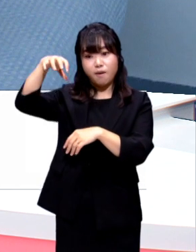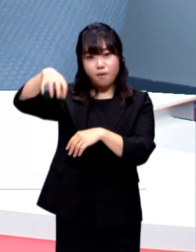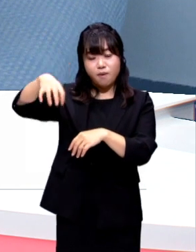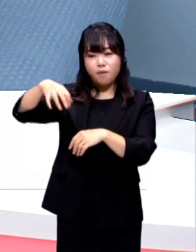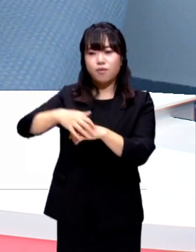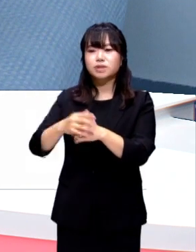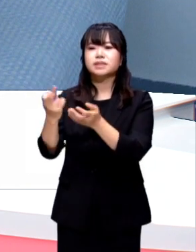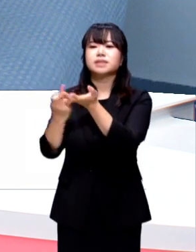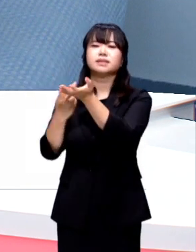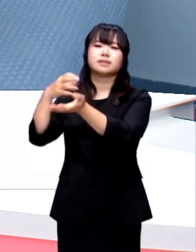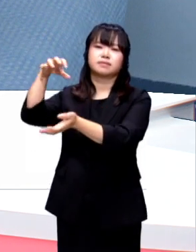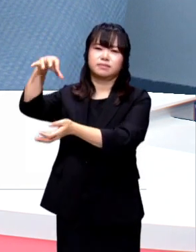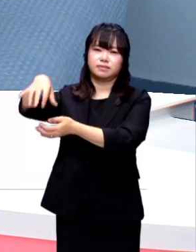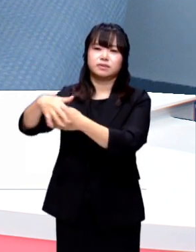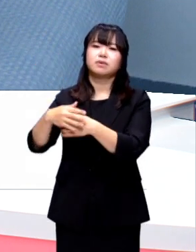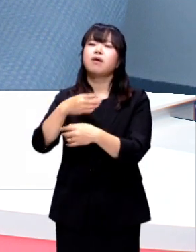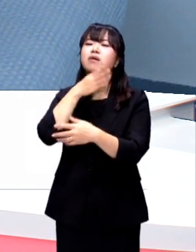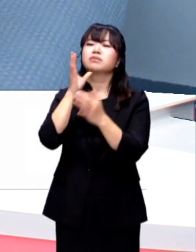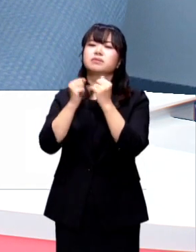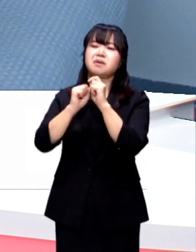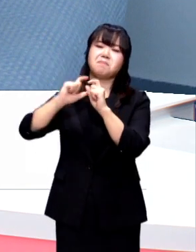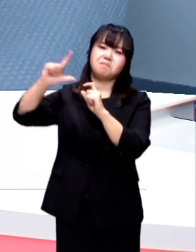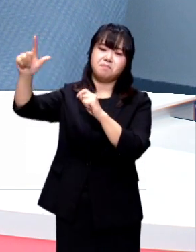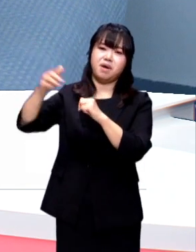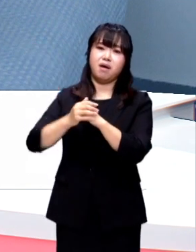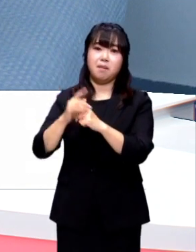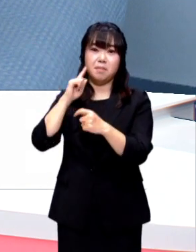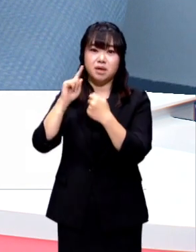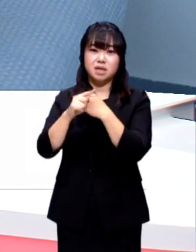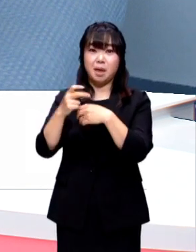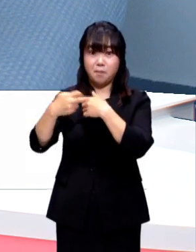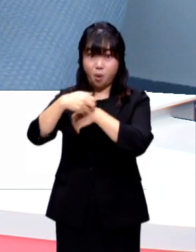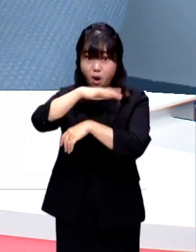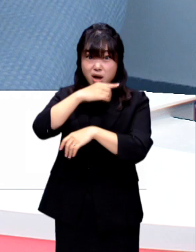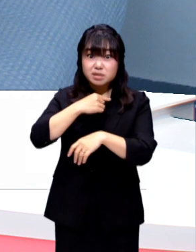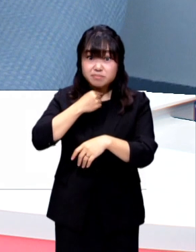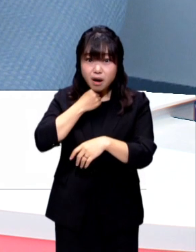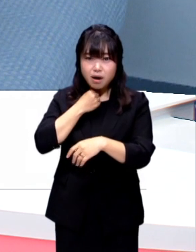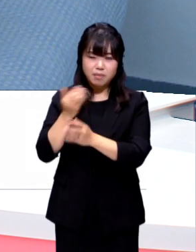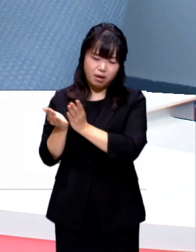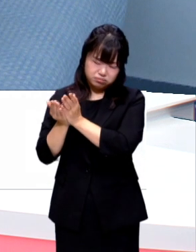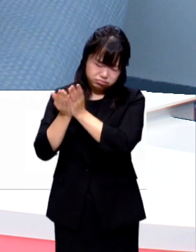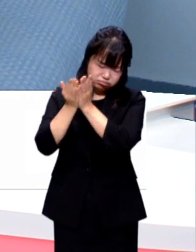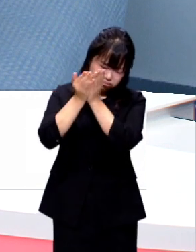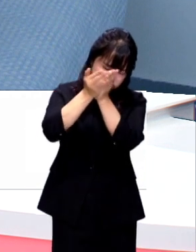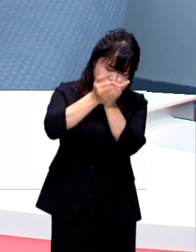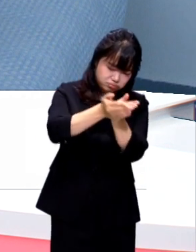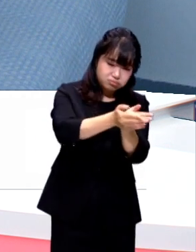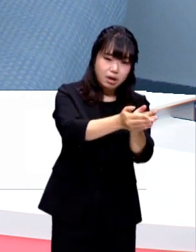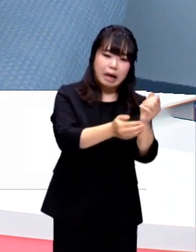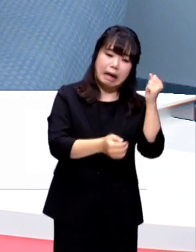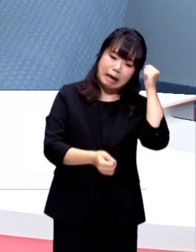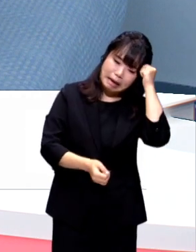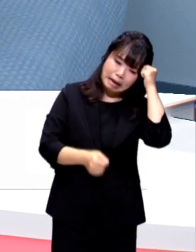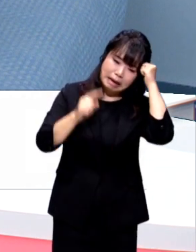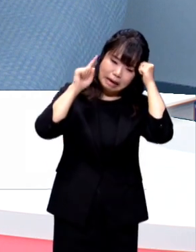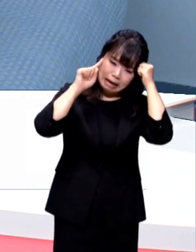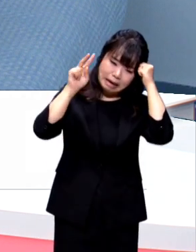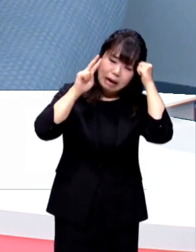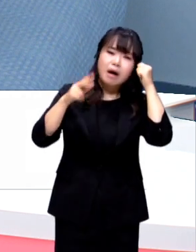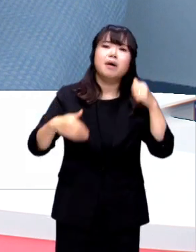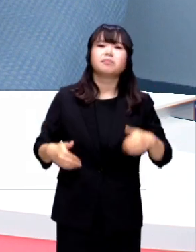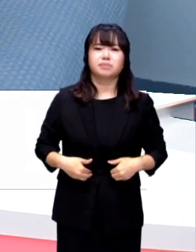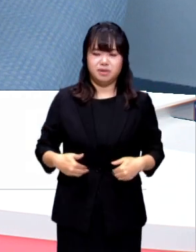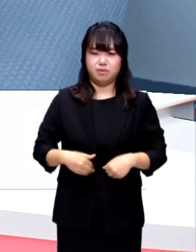한번 가려면 육지로 나와야 해서 최소 2박을 해야 합니다. 인천시가 섬 주민들을 위한 무료 진료